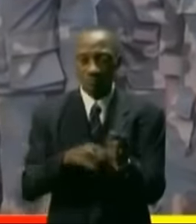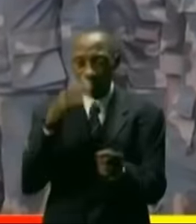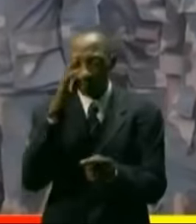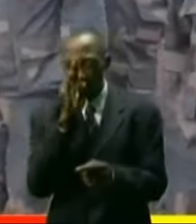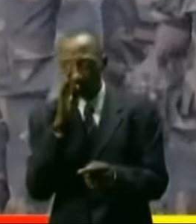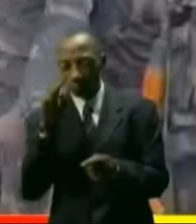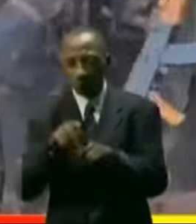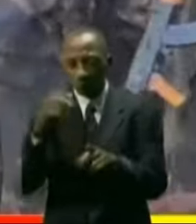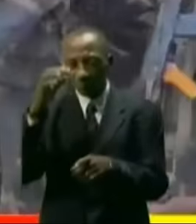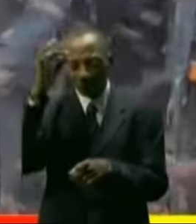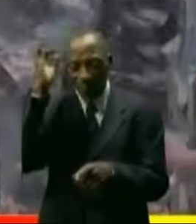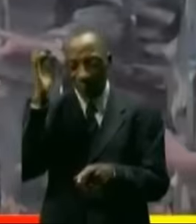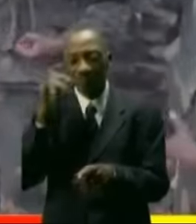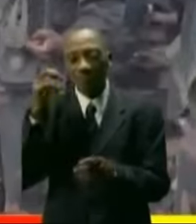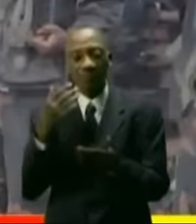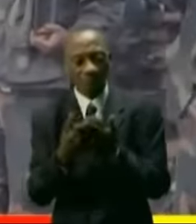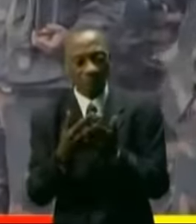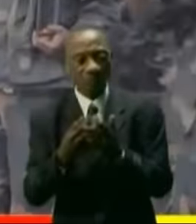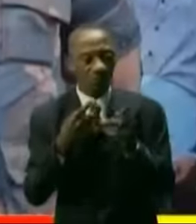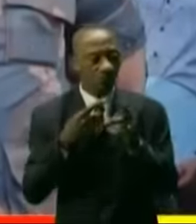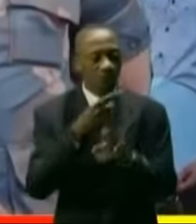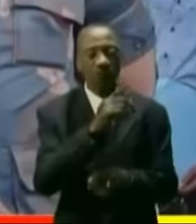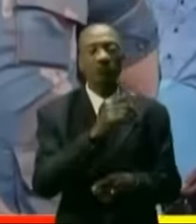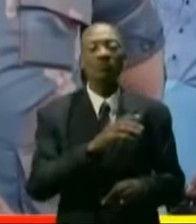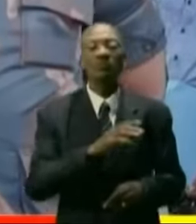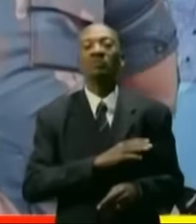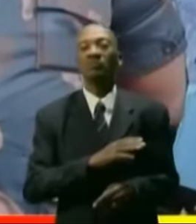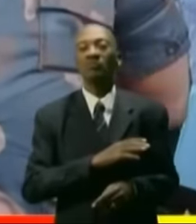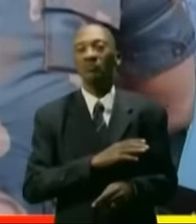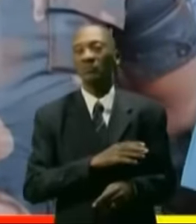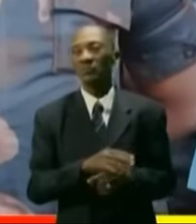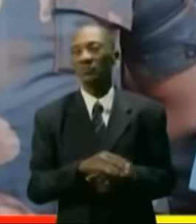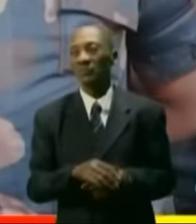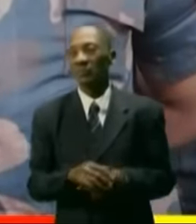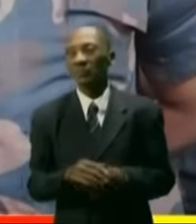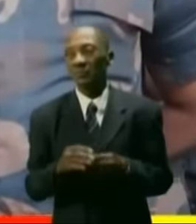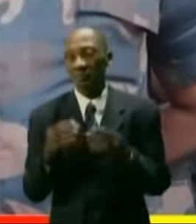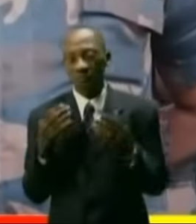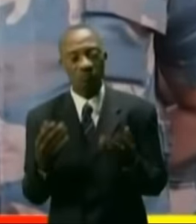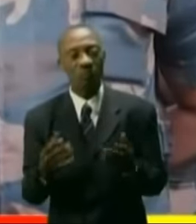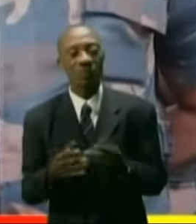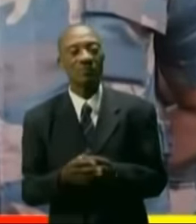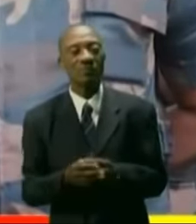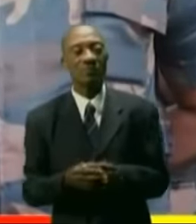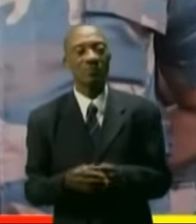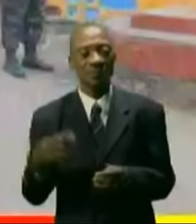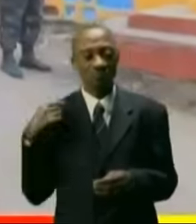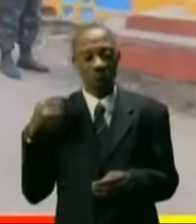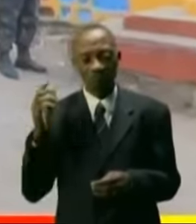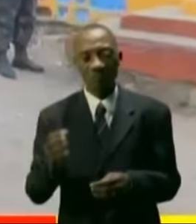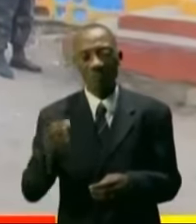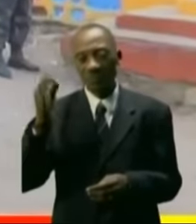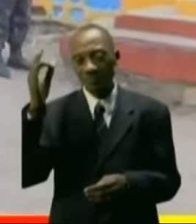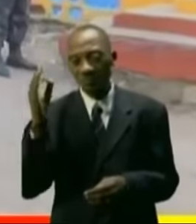Soldats ont été encouragés et félicités au nom du commandant de la 32e région militaire.